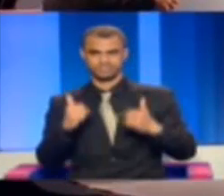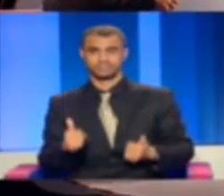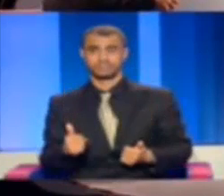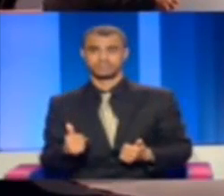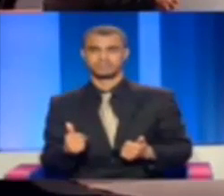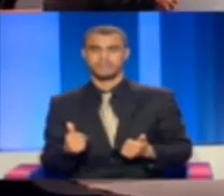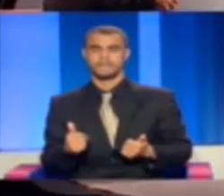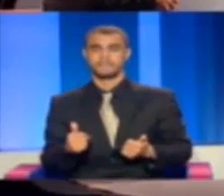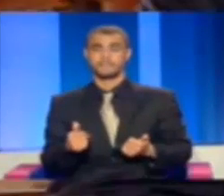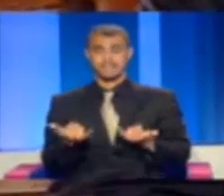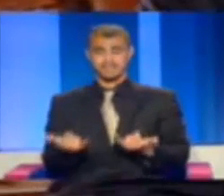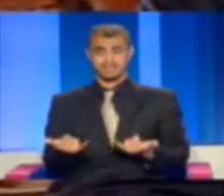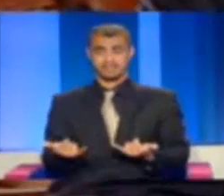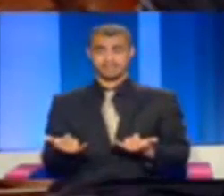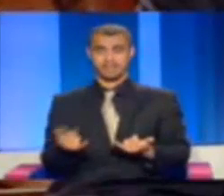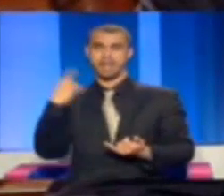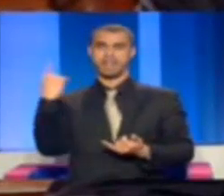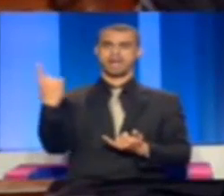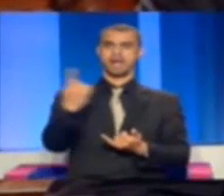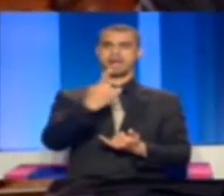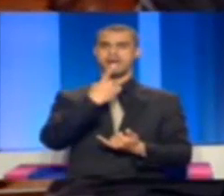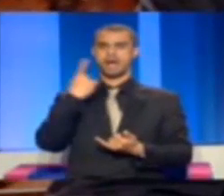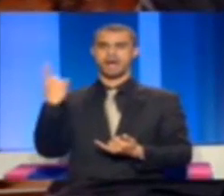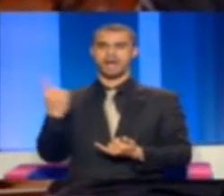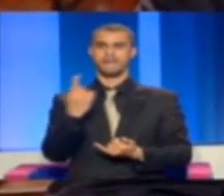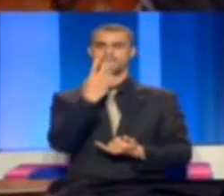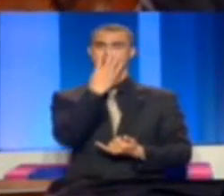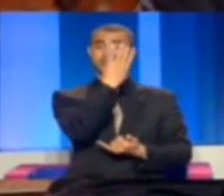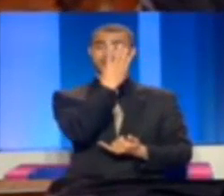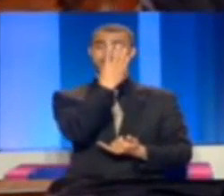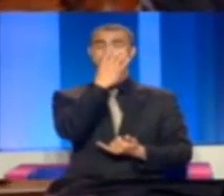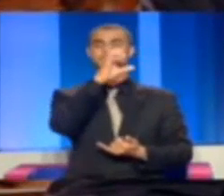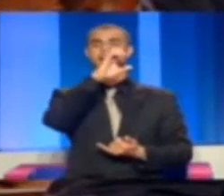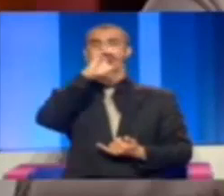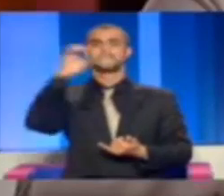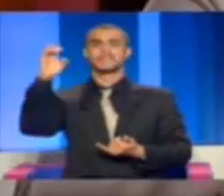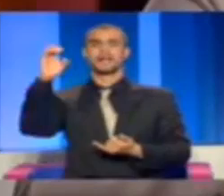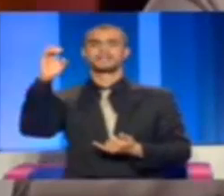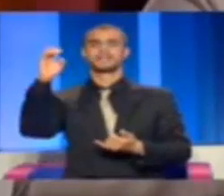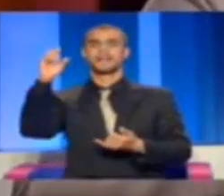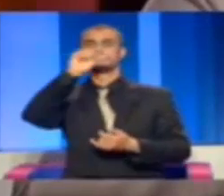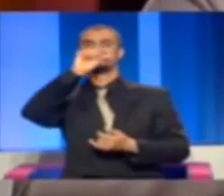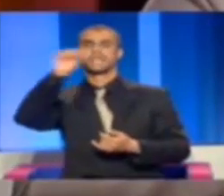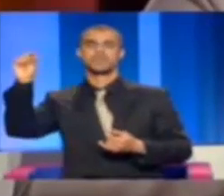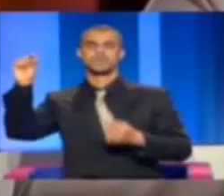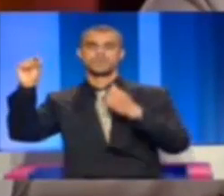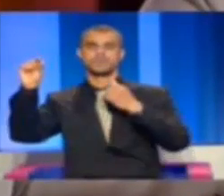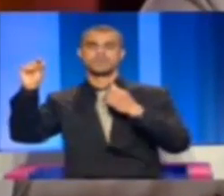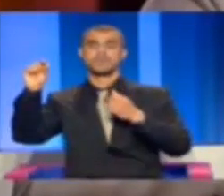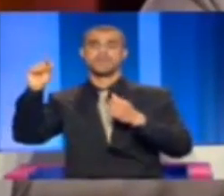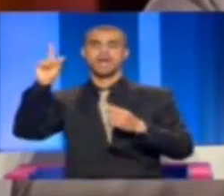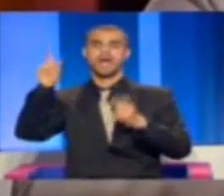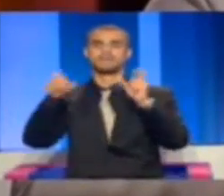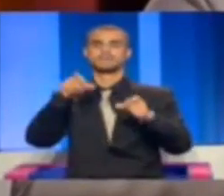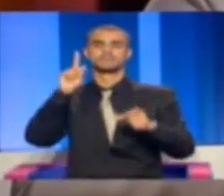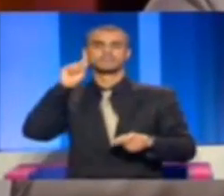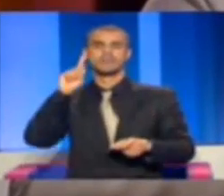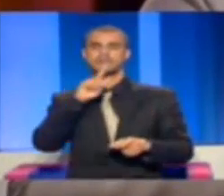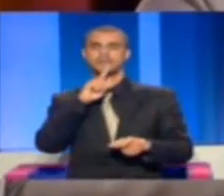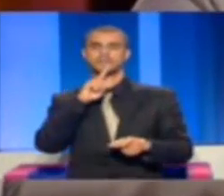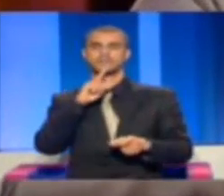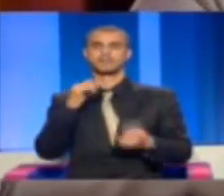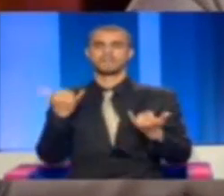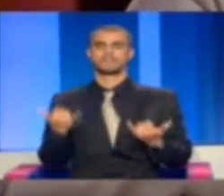هذا هو الاحصائيات الكبيره. كذلك ما نساوش انه في العالم كاينه تقريبا 400 مليون اصم، افريقيا بوحدها فيها 70